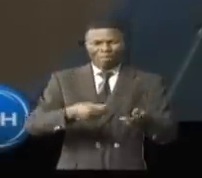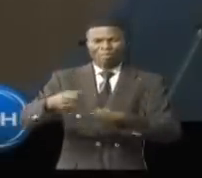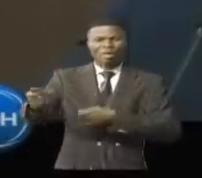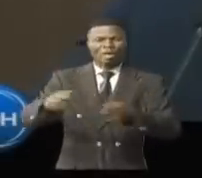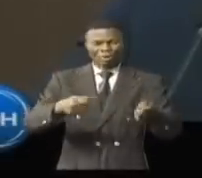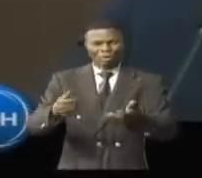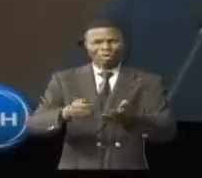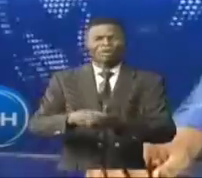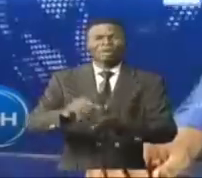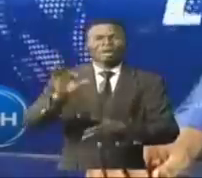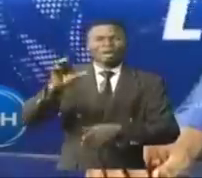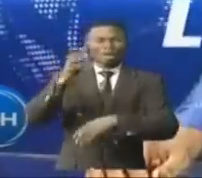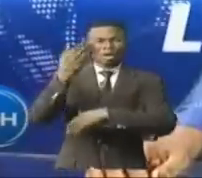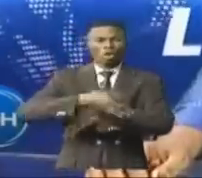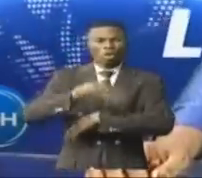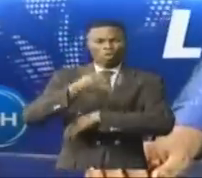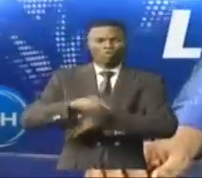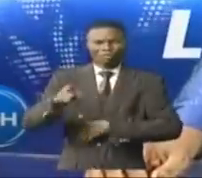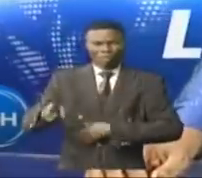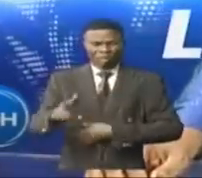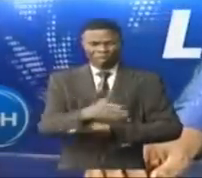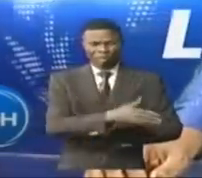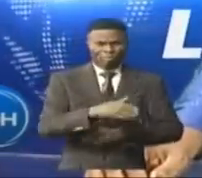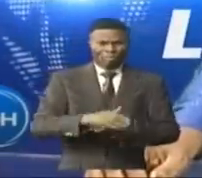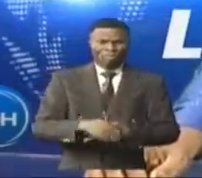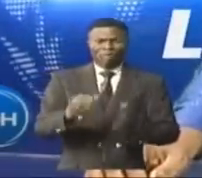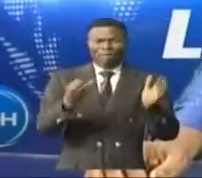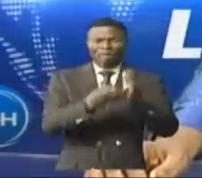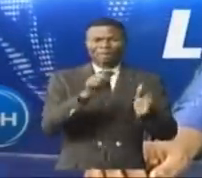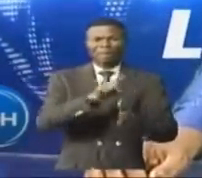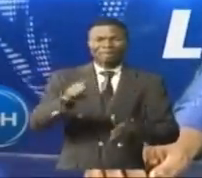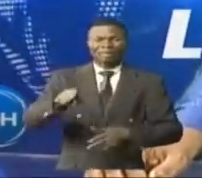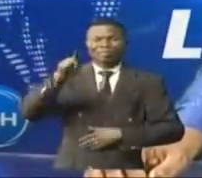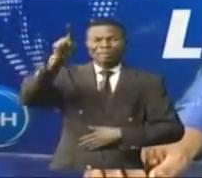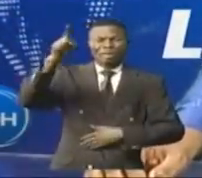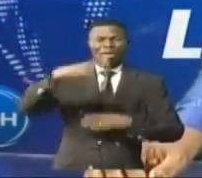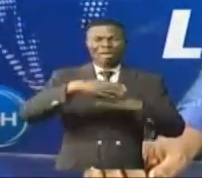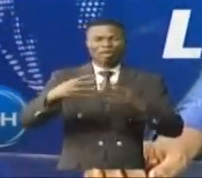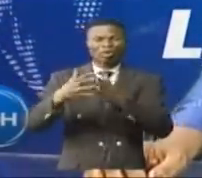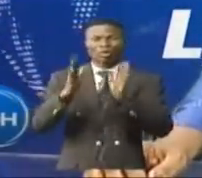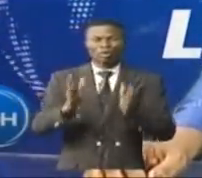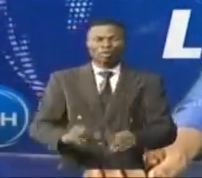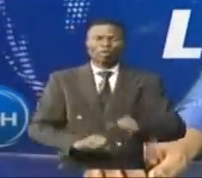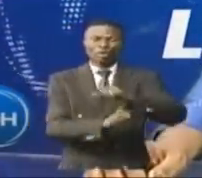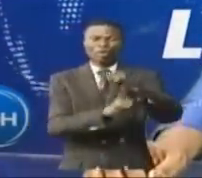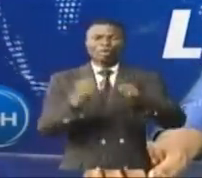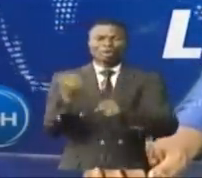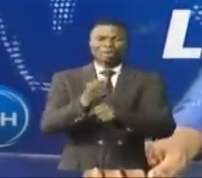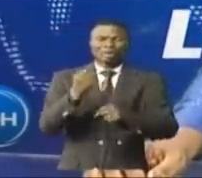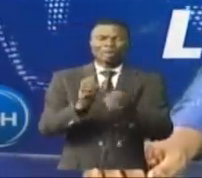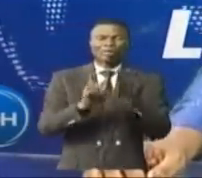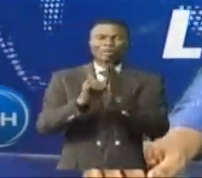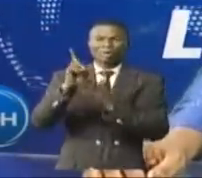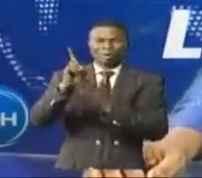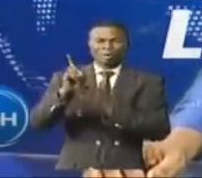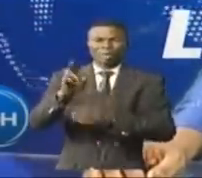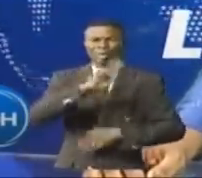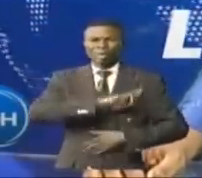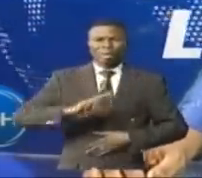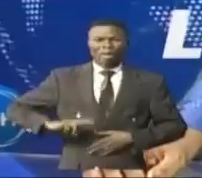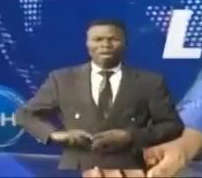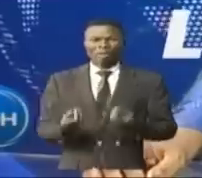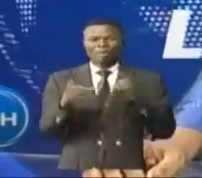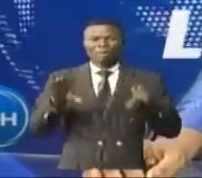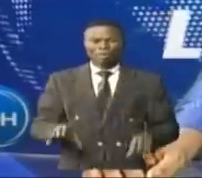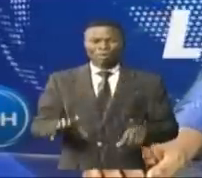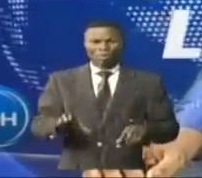transfrontalier de Loufou. 7 milliards de dollars américains pour soutenir les actions de développement en République démocratique